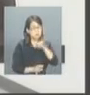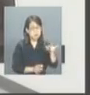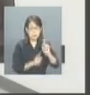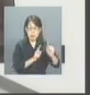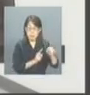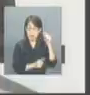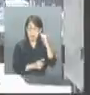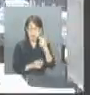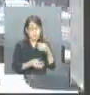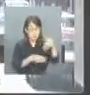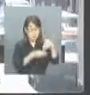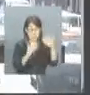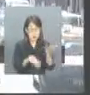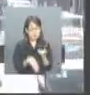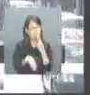ษณีย์ค่ะ